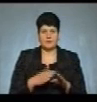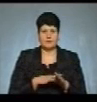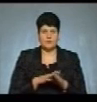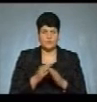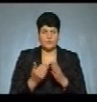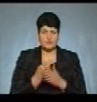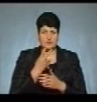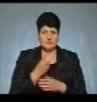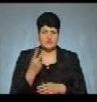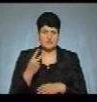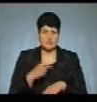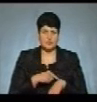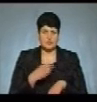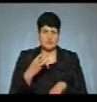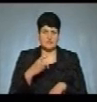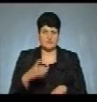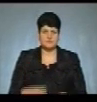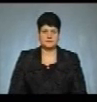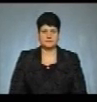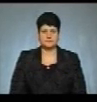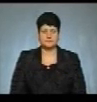о 20:30.